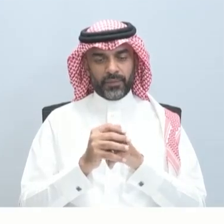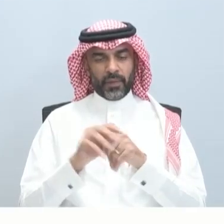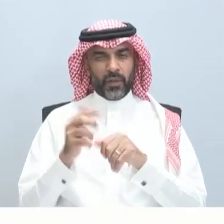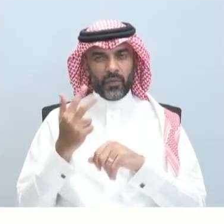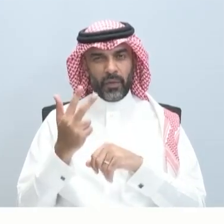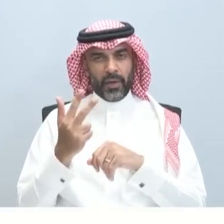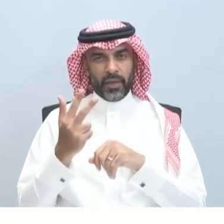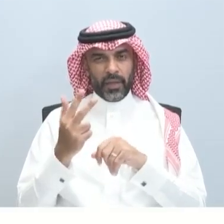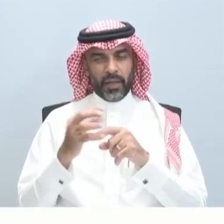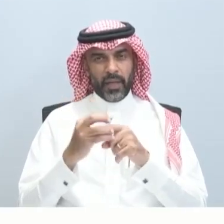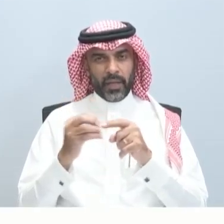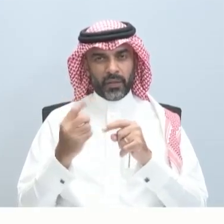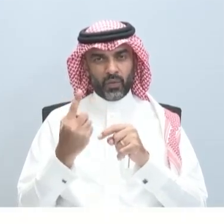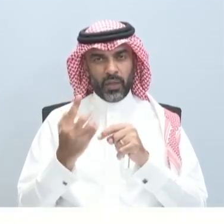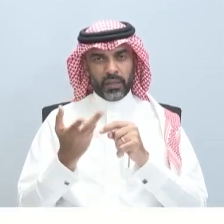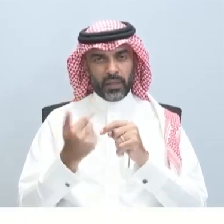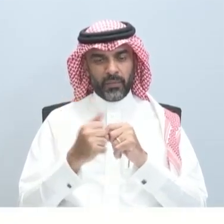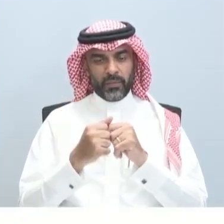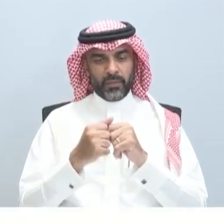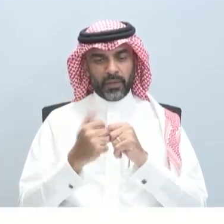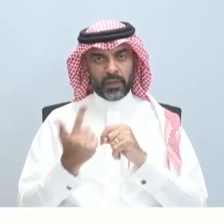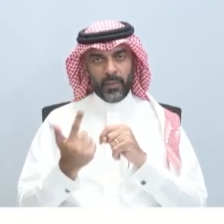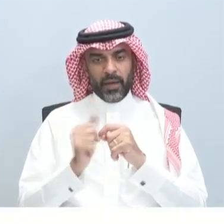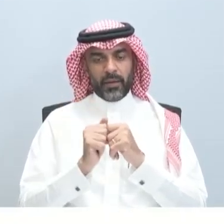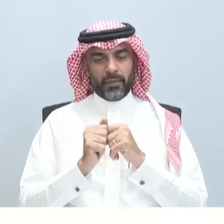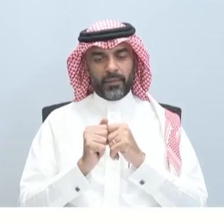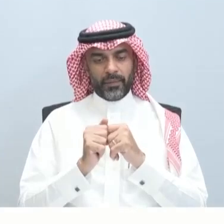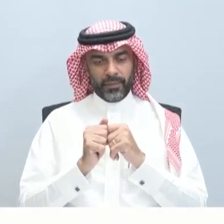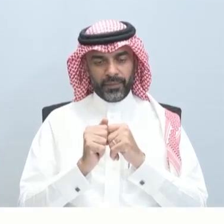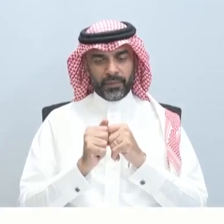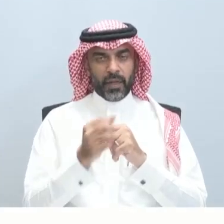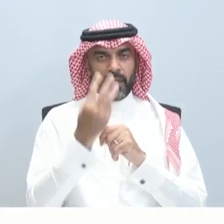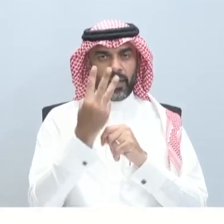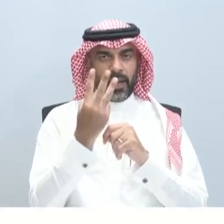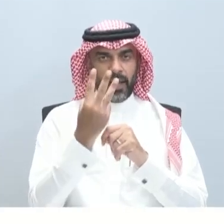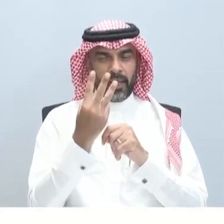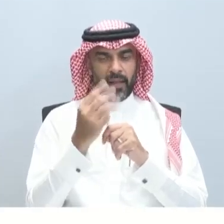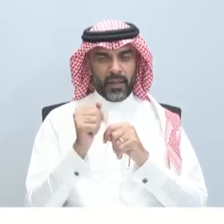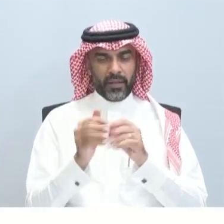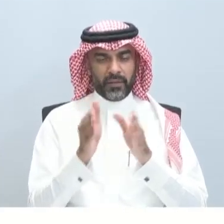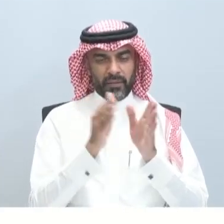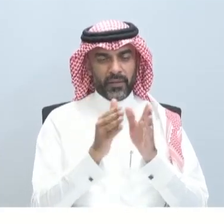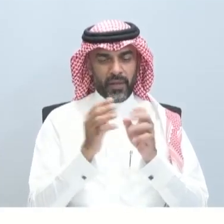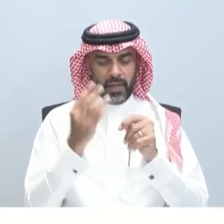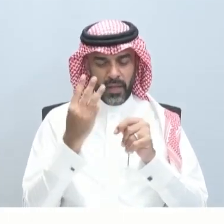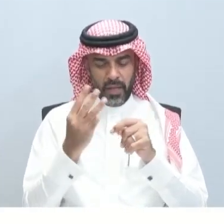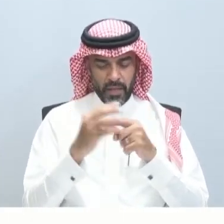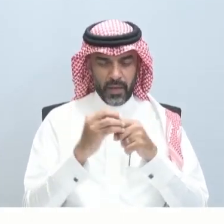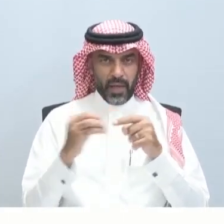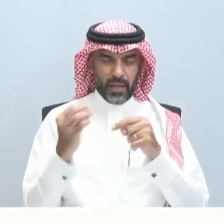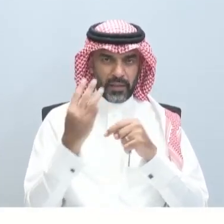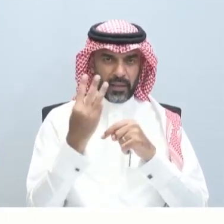ثمانيه مطروحا منها واحد تساوي كم سبعه بارك الله فيكم فالان ننتقل للمنزل التاليه